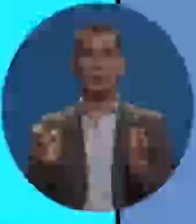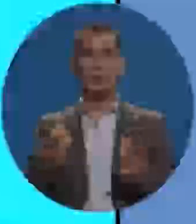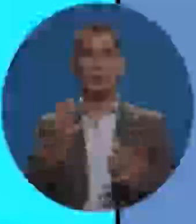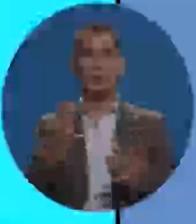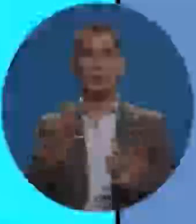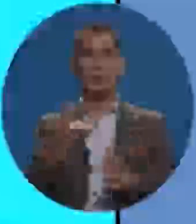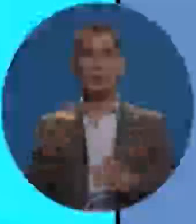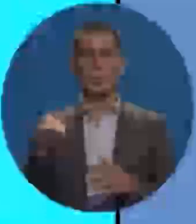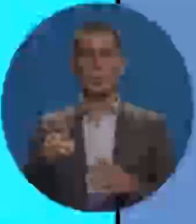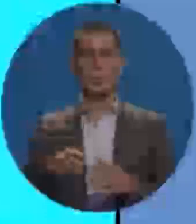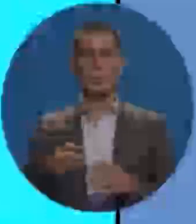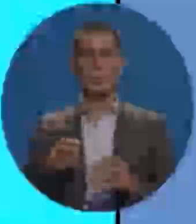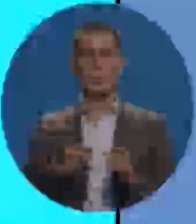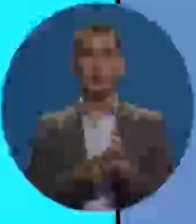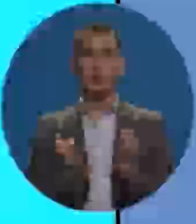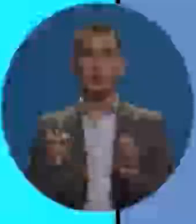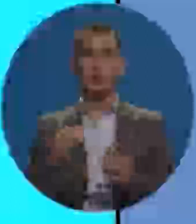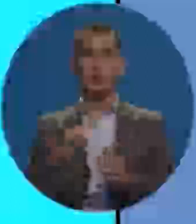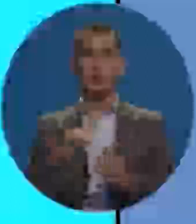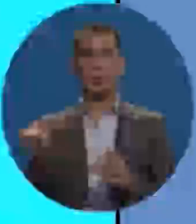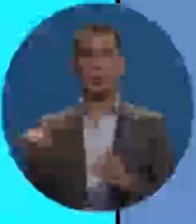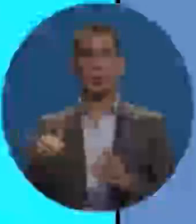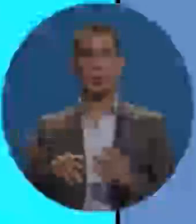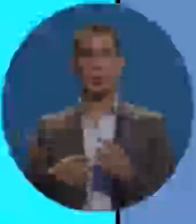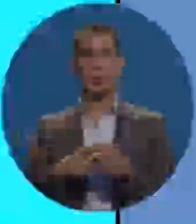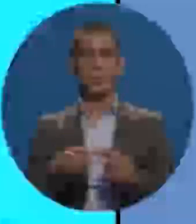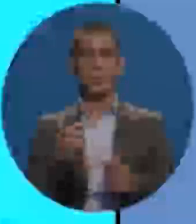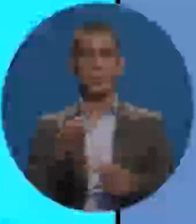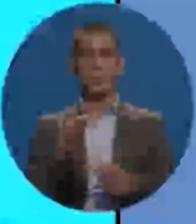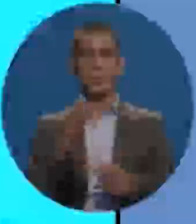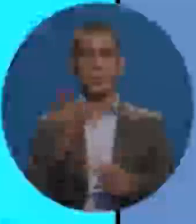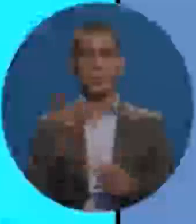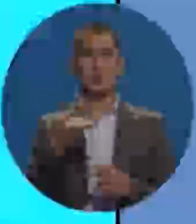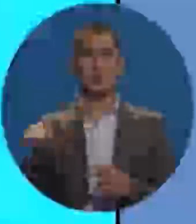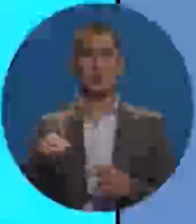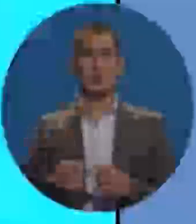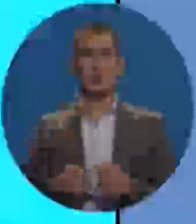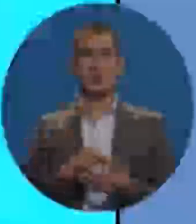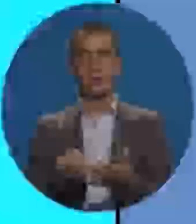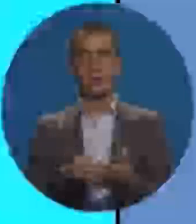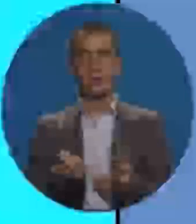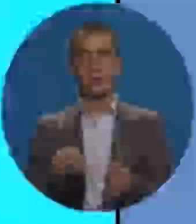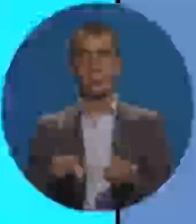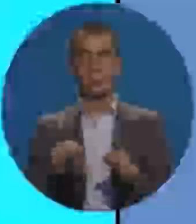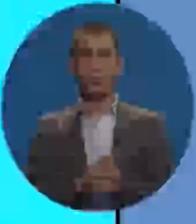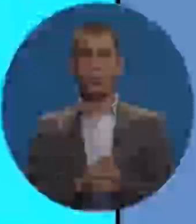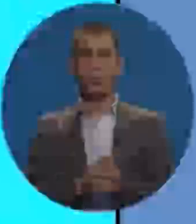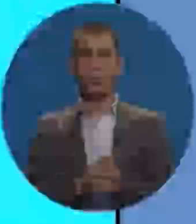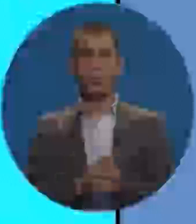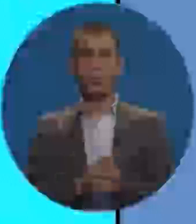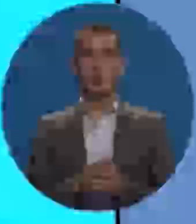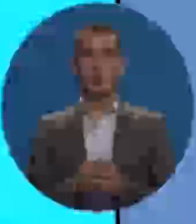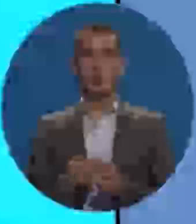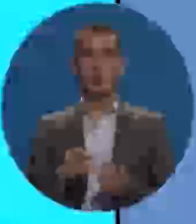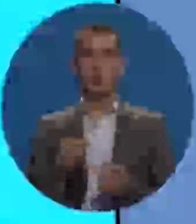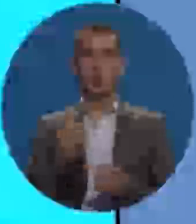804 000 болса, 800 000 қосу 4 000 деп жазуымызға болады. Тап